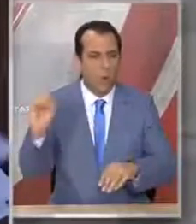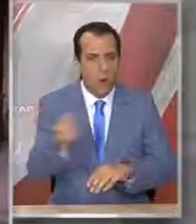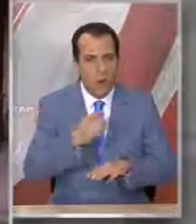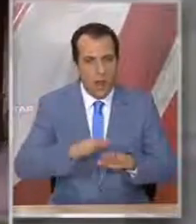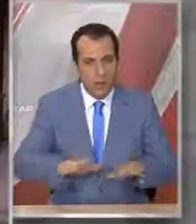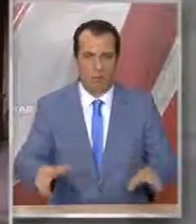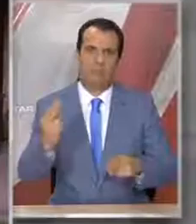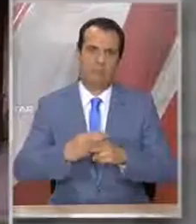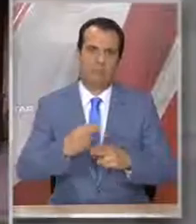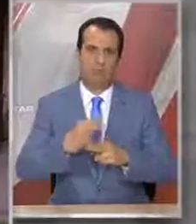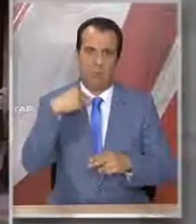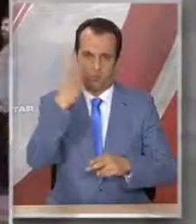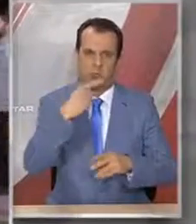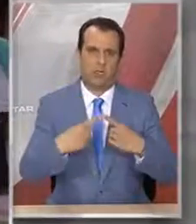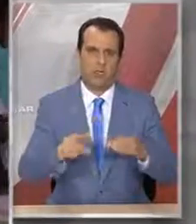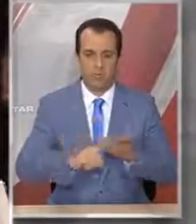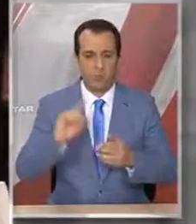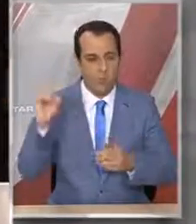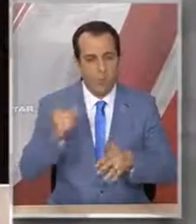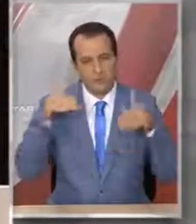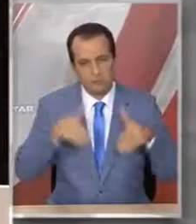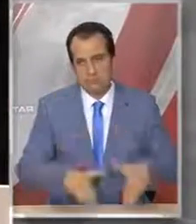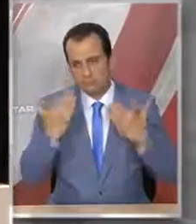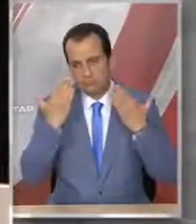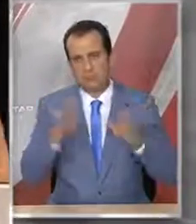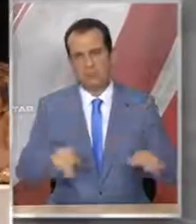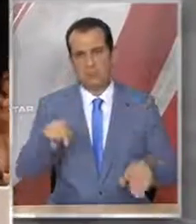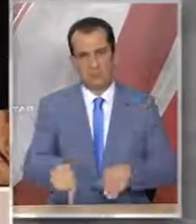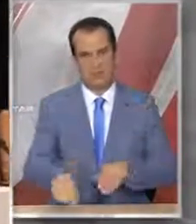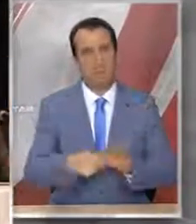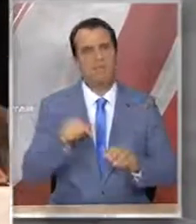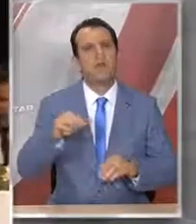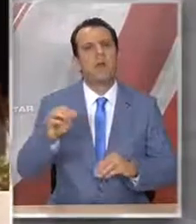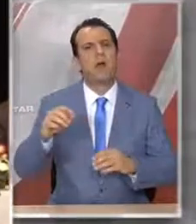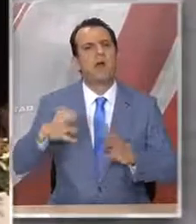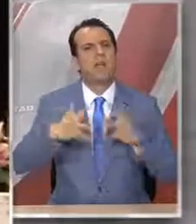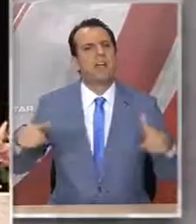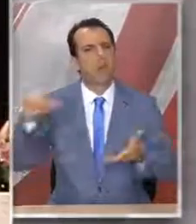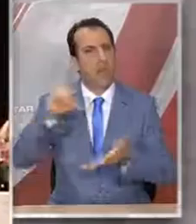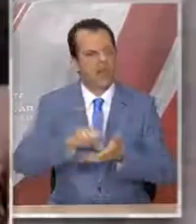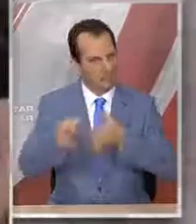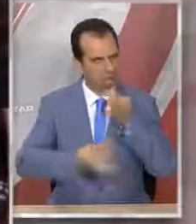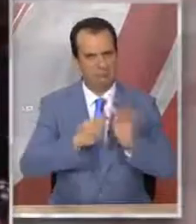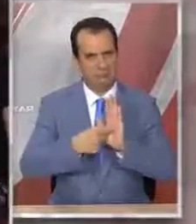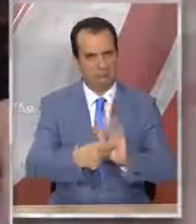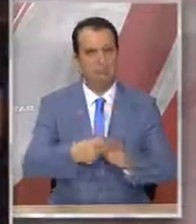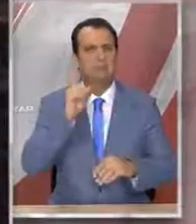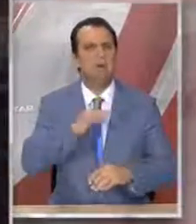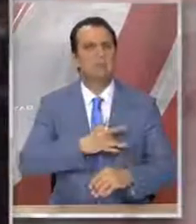προσωπικότητά τους και αξίζουν το σεβασμό. Την προσοχή. Στην παρουσίαση του βιβλίου που έγινε σε Αθηναϊκό Θέατρο, μίλησαν μεταξύ άλλων